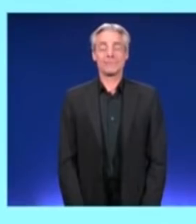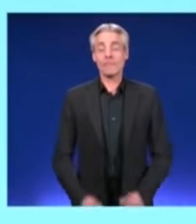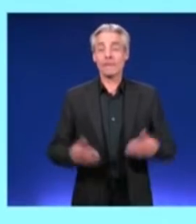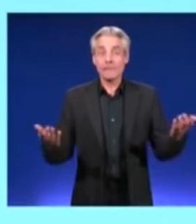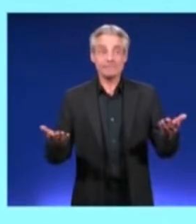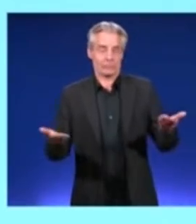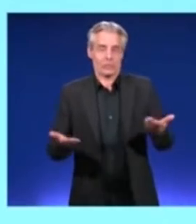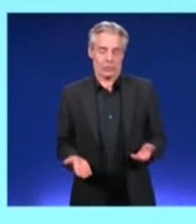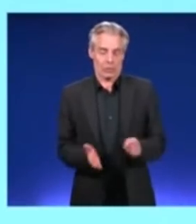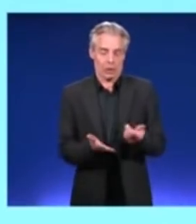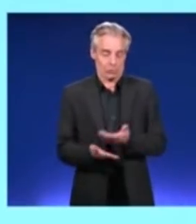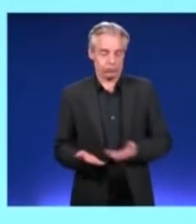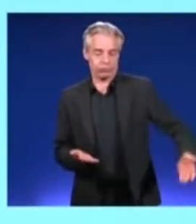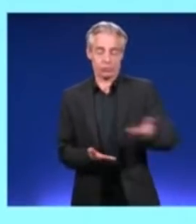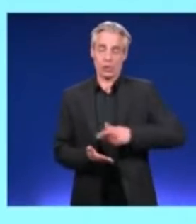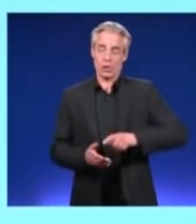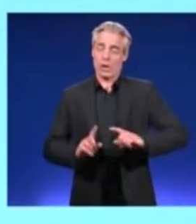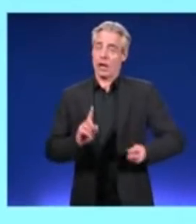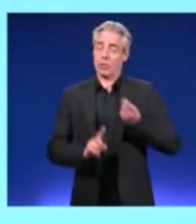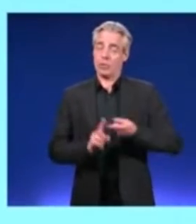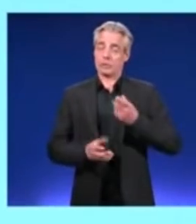Mais dans ce moment décisif